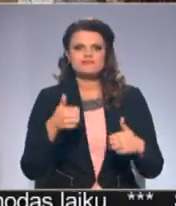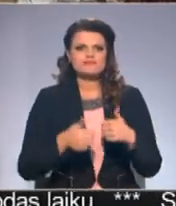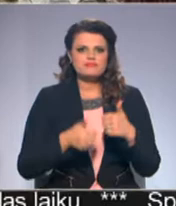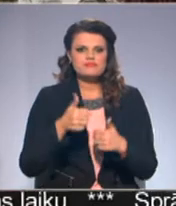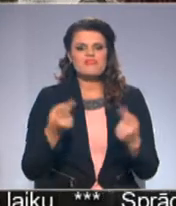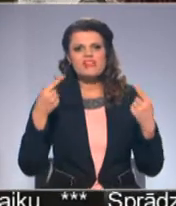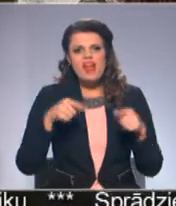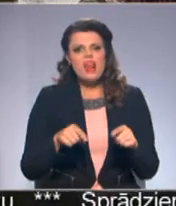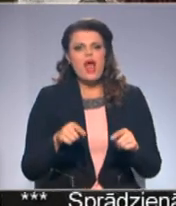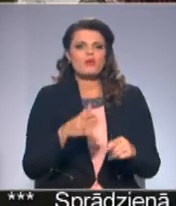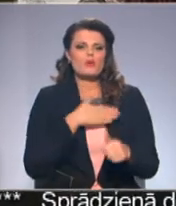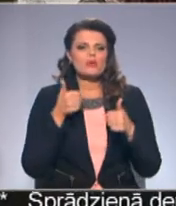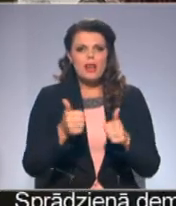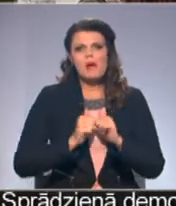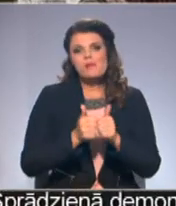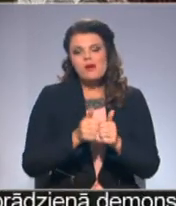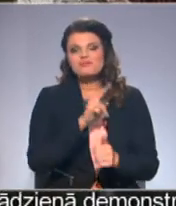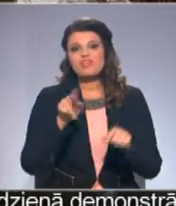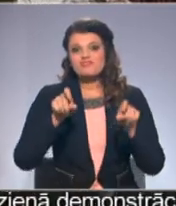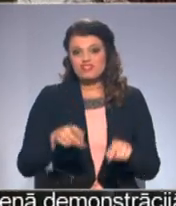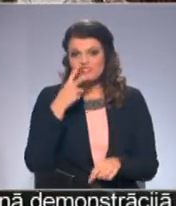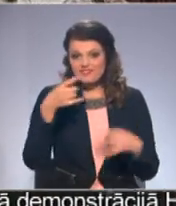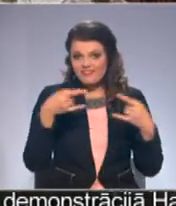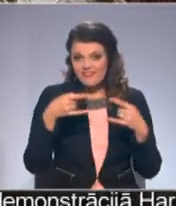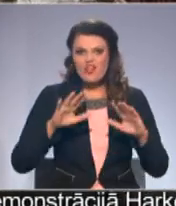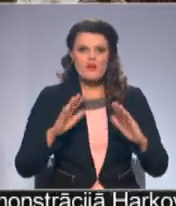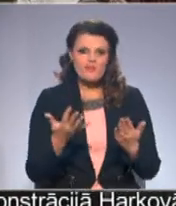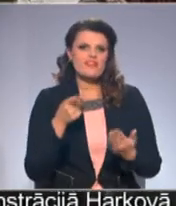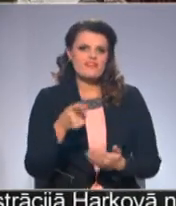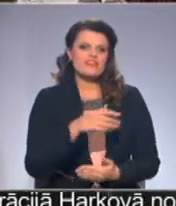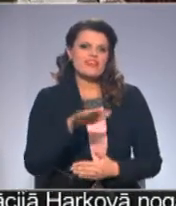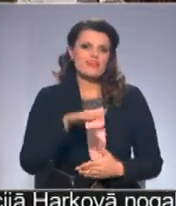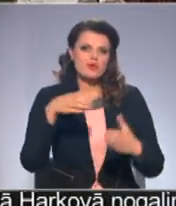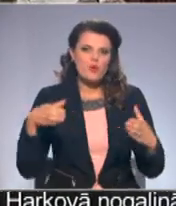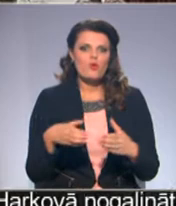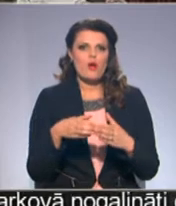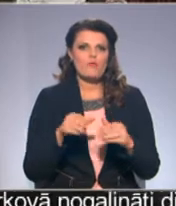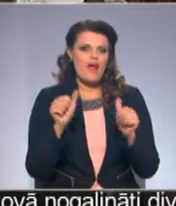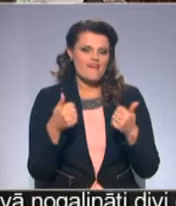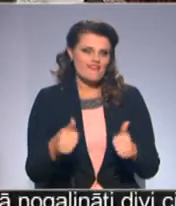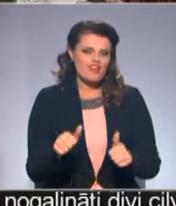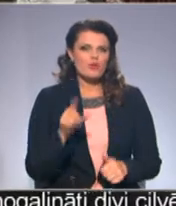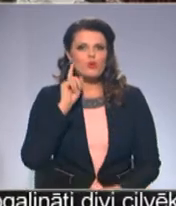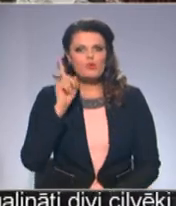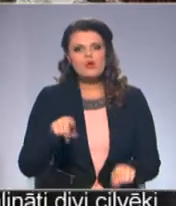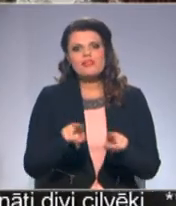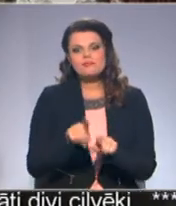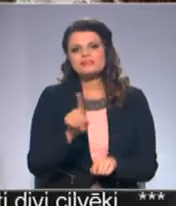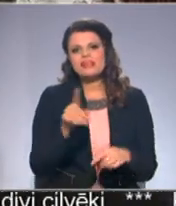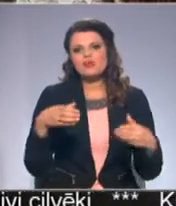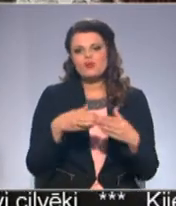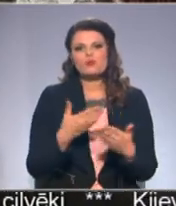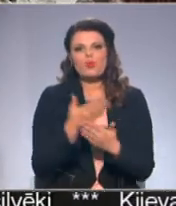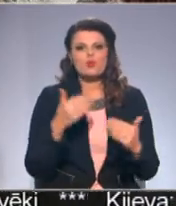laiku vienkārši saturīgāk pavadīja, nevis sēžot pie televizora skatoties seriālu, bet viņi paši kaut ko veidoja. Protams, ir tāda kolektīva, kur